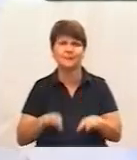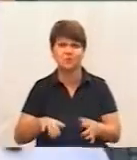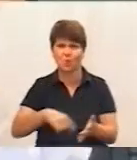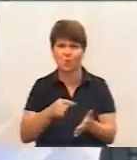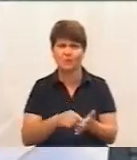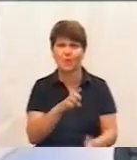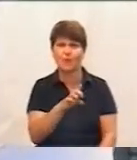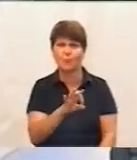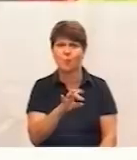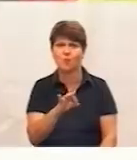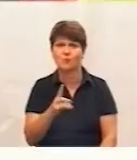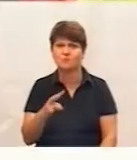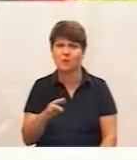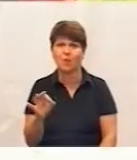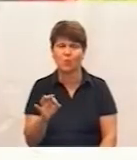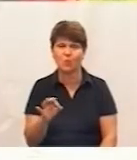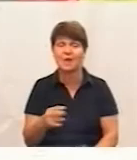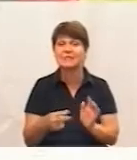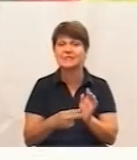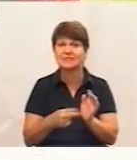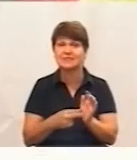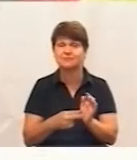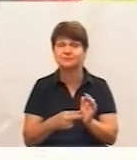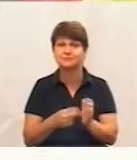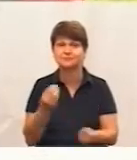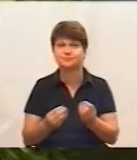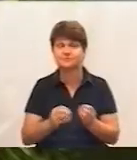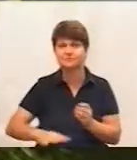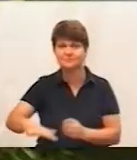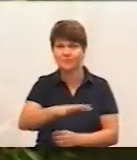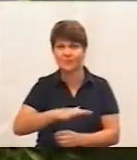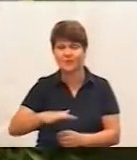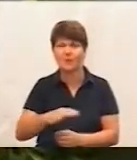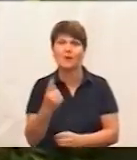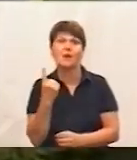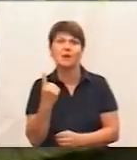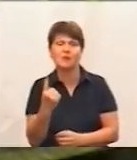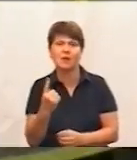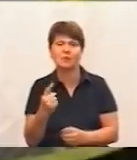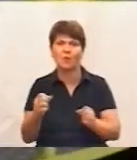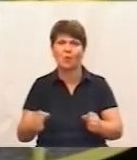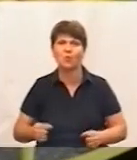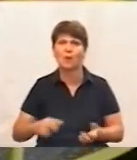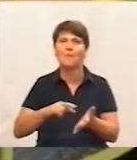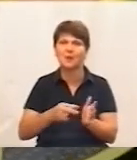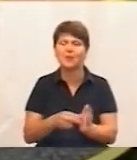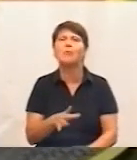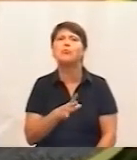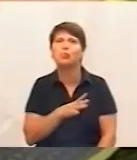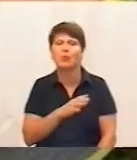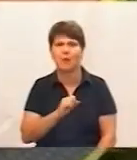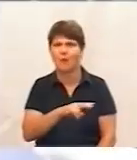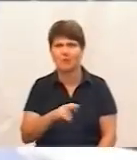Боровська. Торік, додає, встановили 7 дитячих майданчиків. На одному гойдалка для дітей з інвалідністю передбачена була, але так і